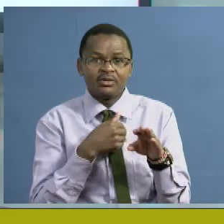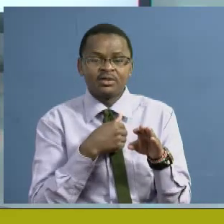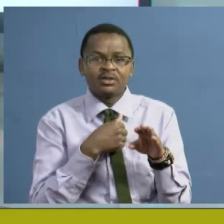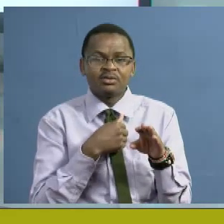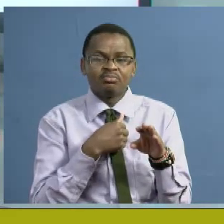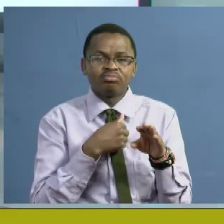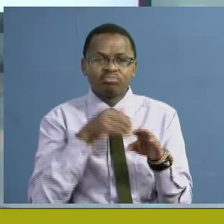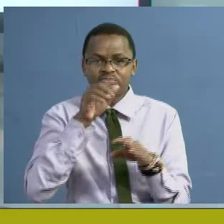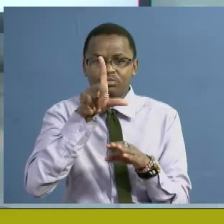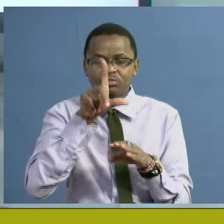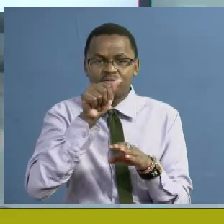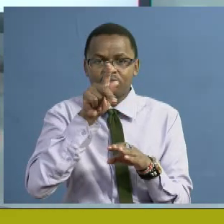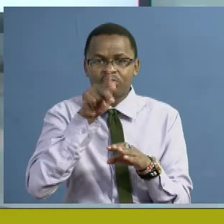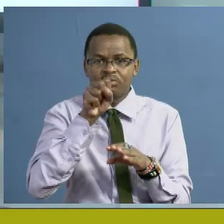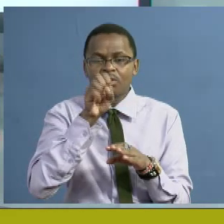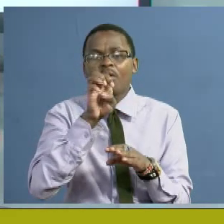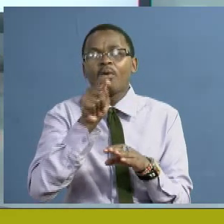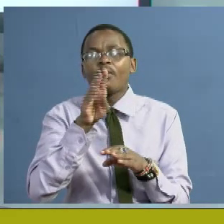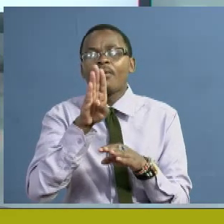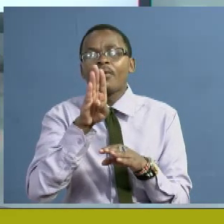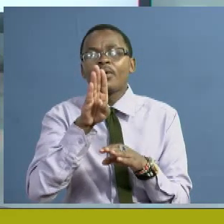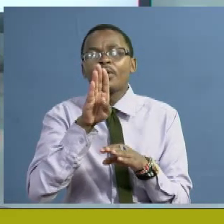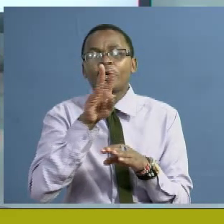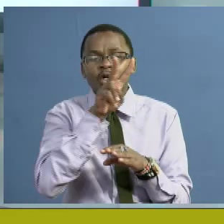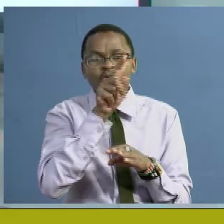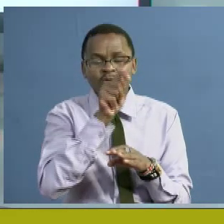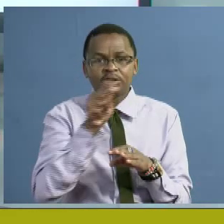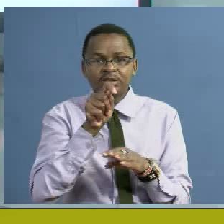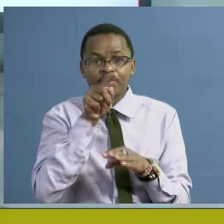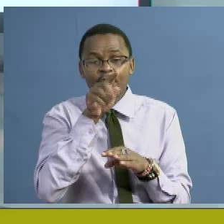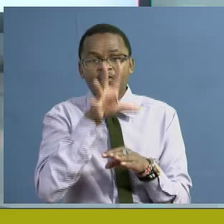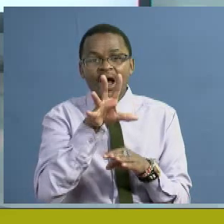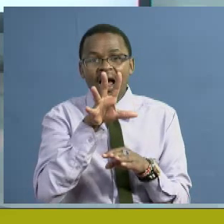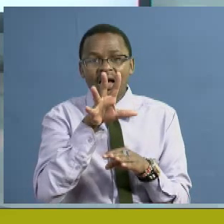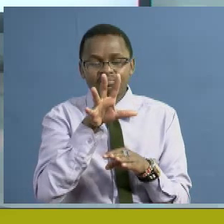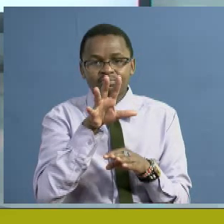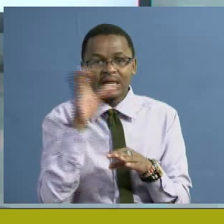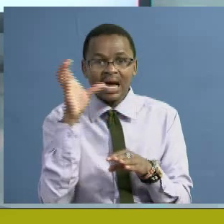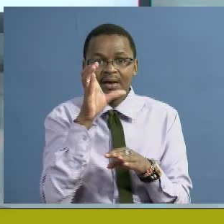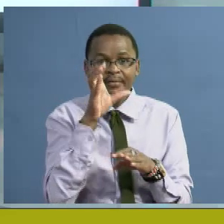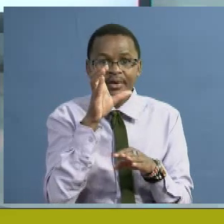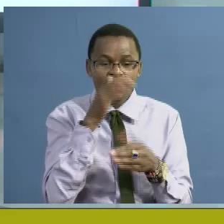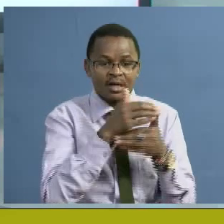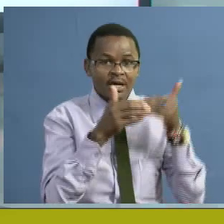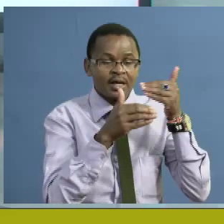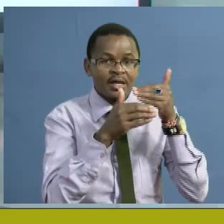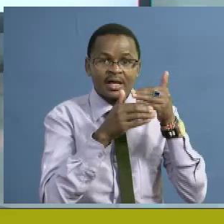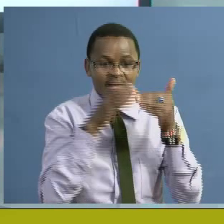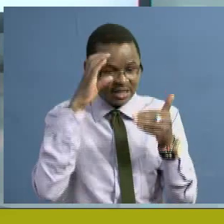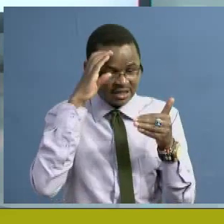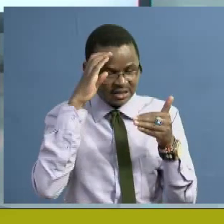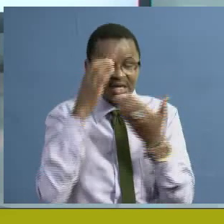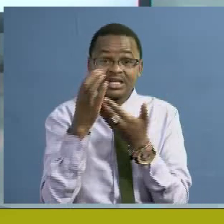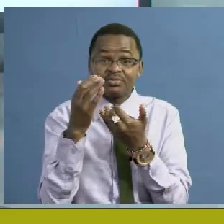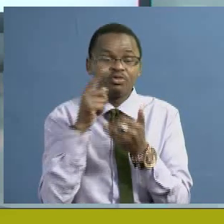wa LAPSSET. Mradi huu ambao utagharimu wa Kenya shilingi trilioni 2.5 utatekelezwa na kampuni ya ujenzi ya Uchina na